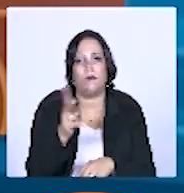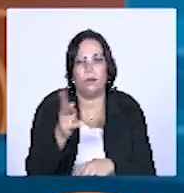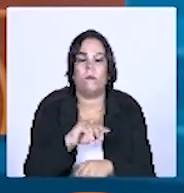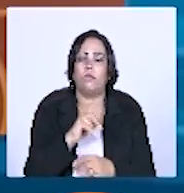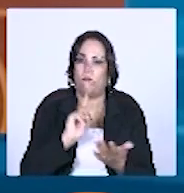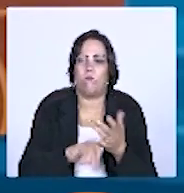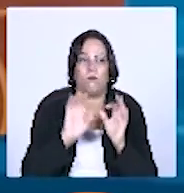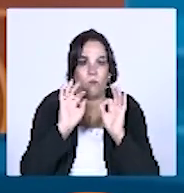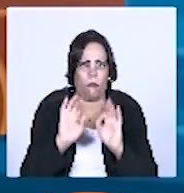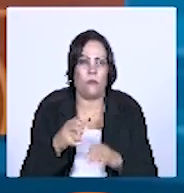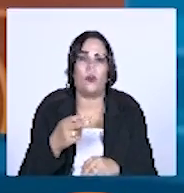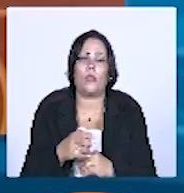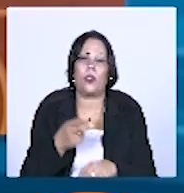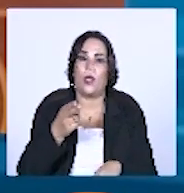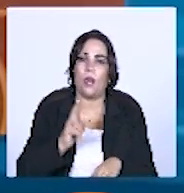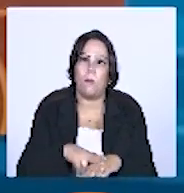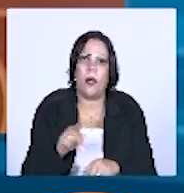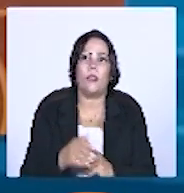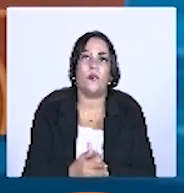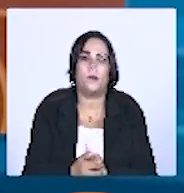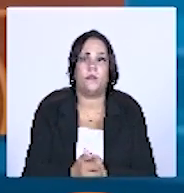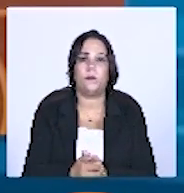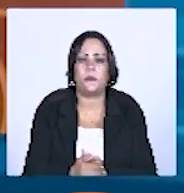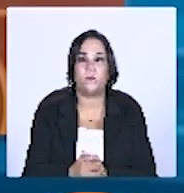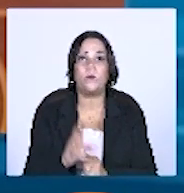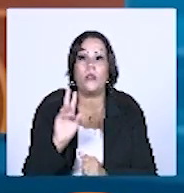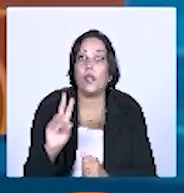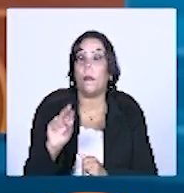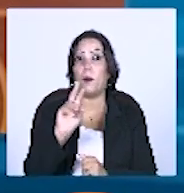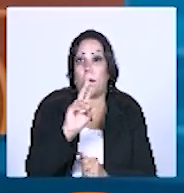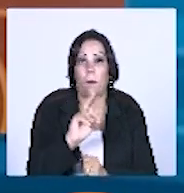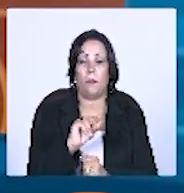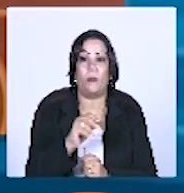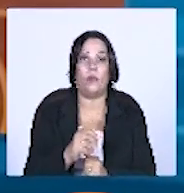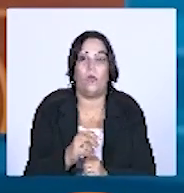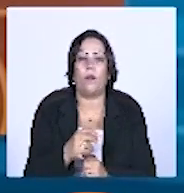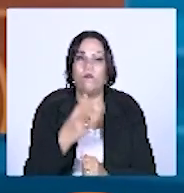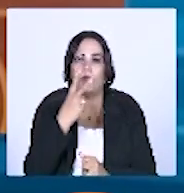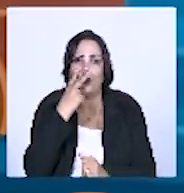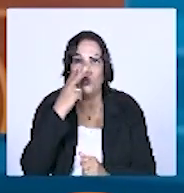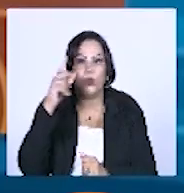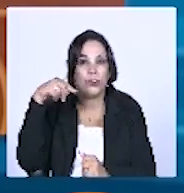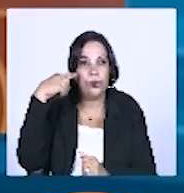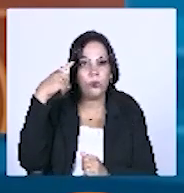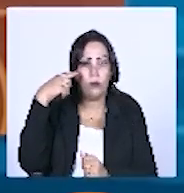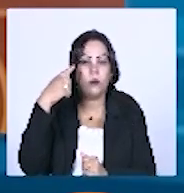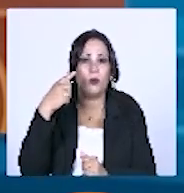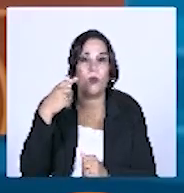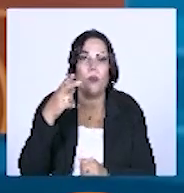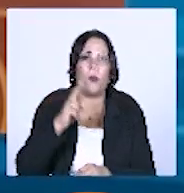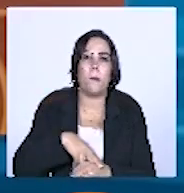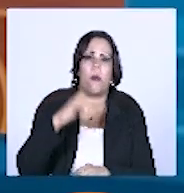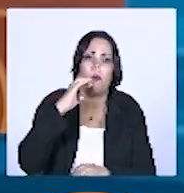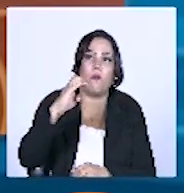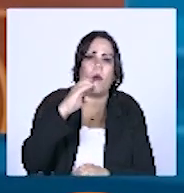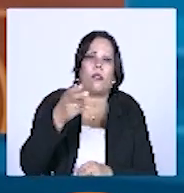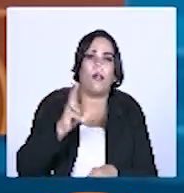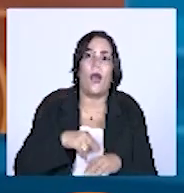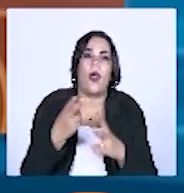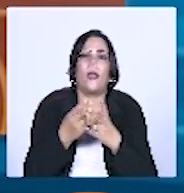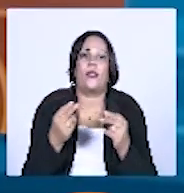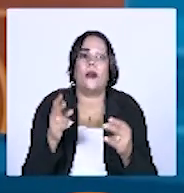طبعا دي ايضا ا بتمثل يعني وجهه نظر ورد على كثير من